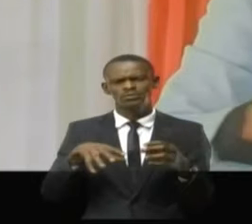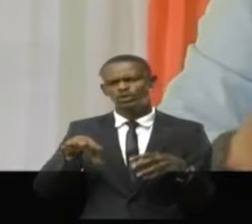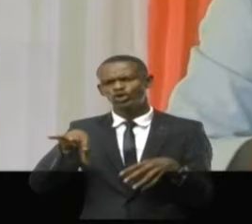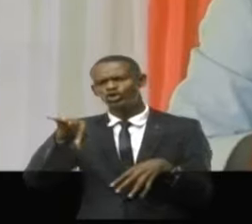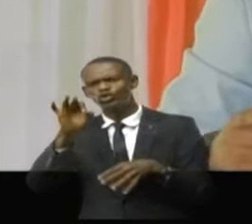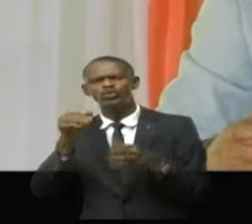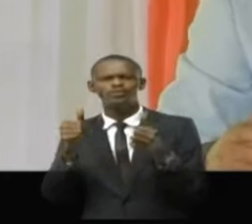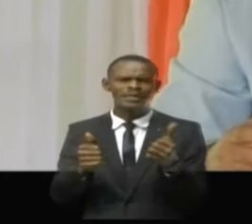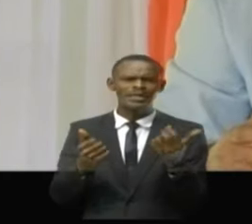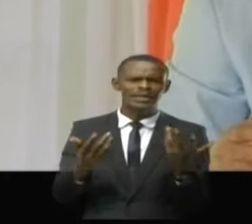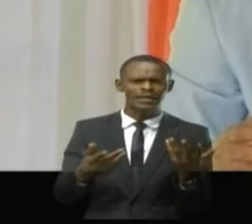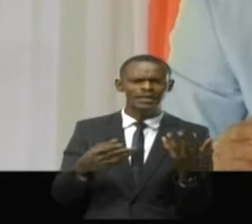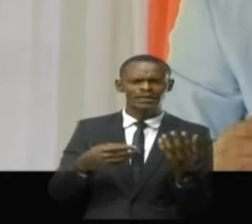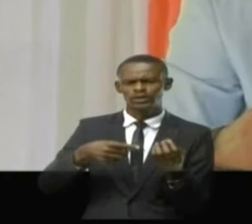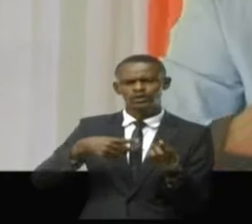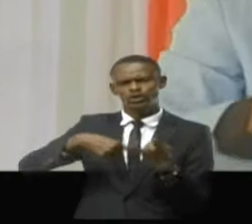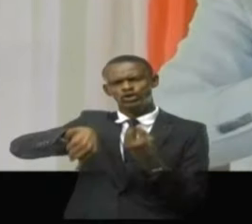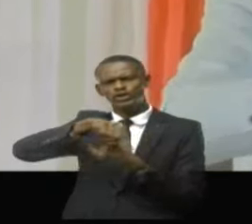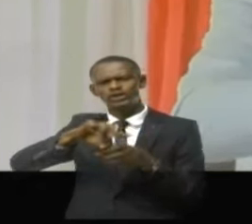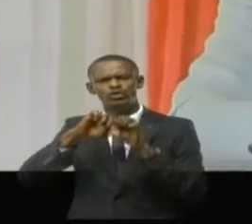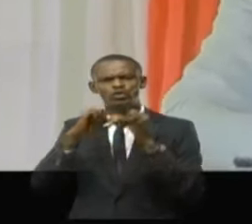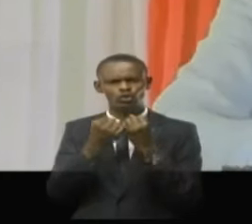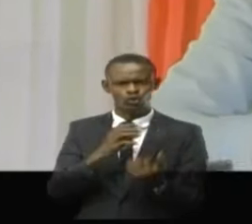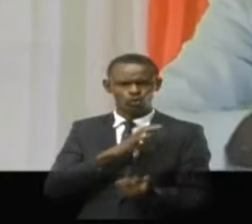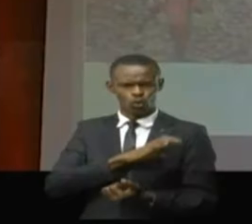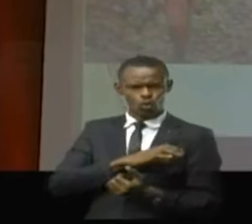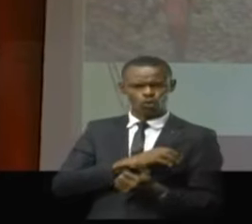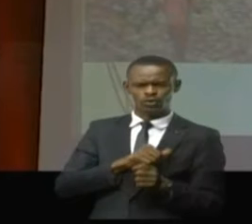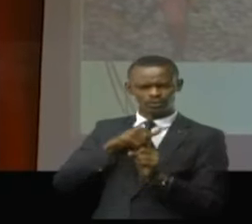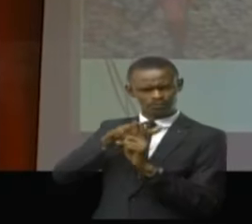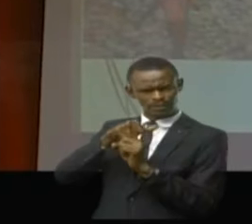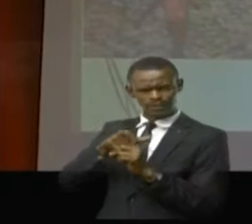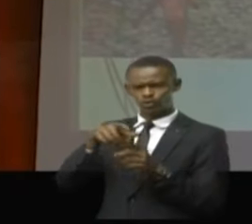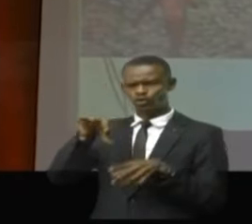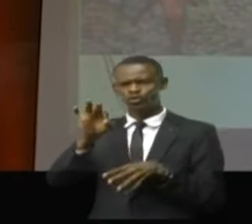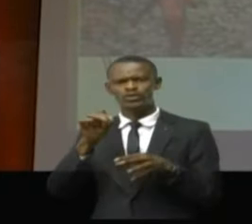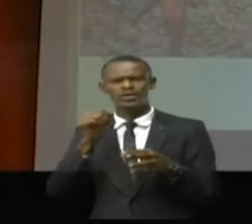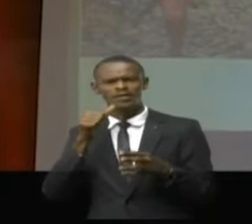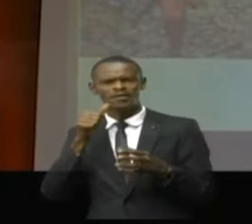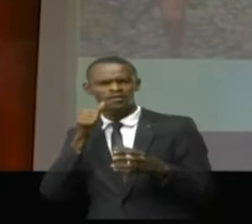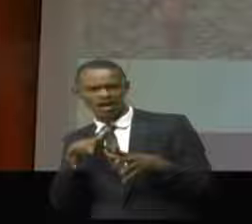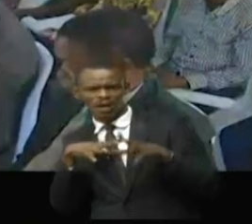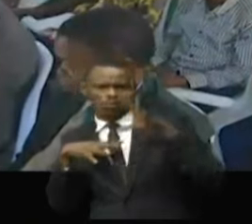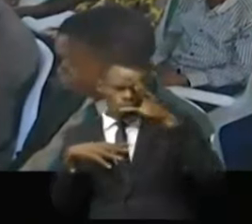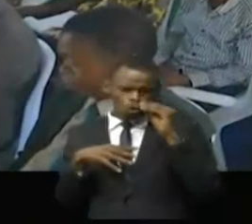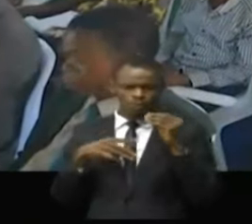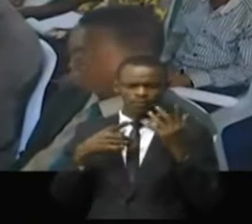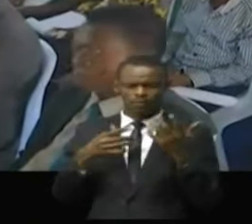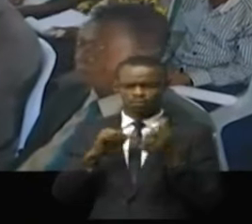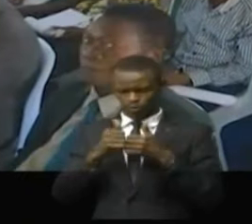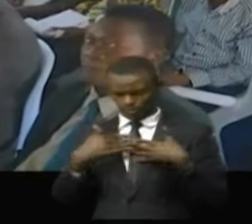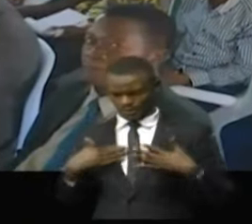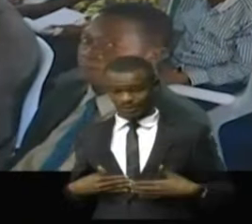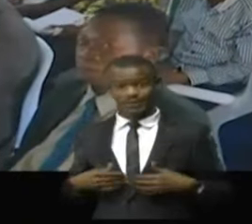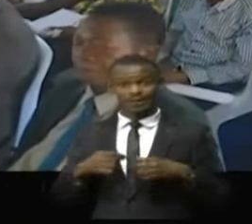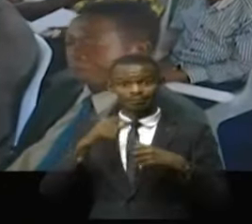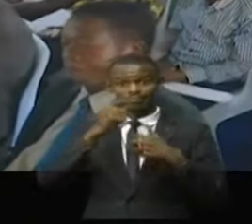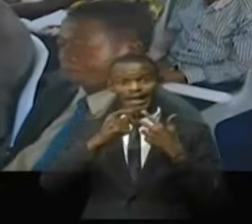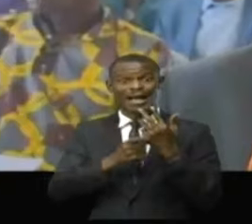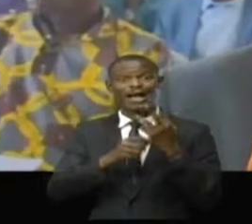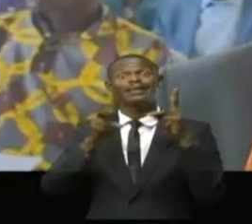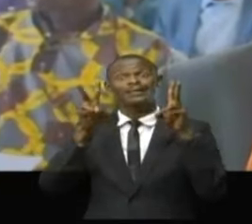nos cercles sociaux, nos conduites personnelles, le choix de notre partenaire de vie et bien sûr notre santé sont autant des facteurs